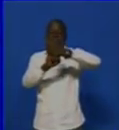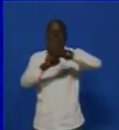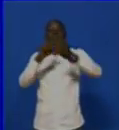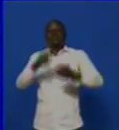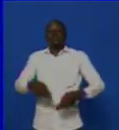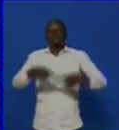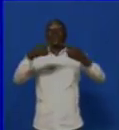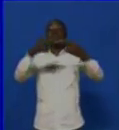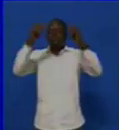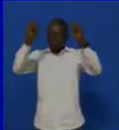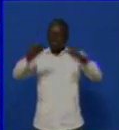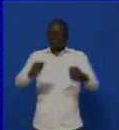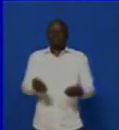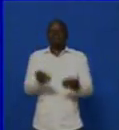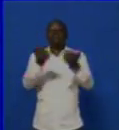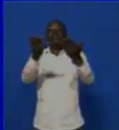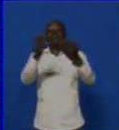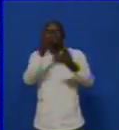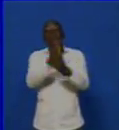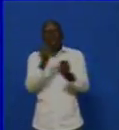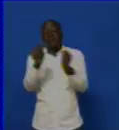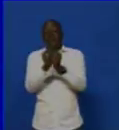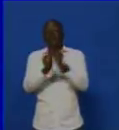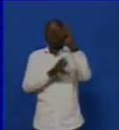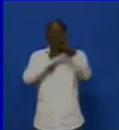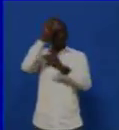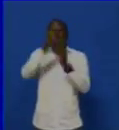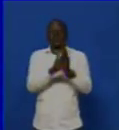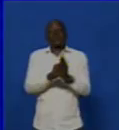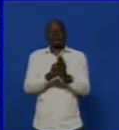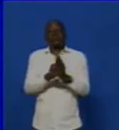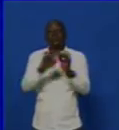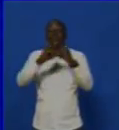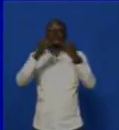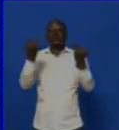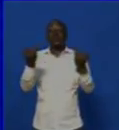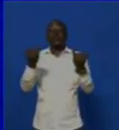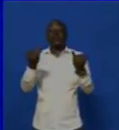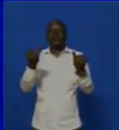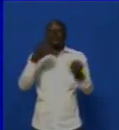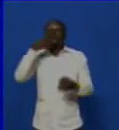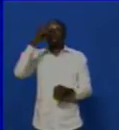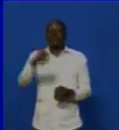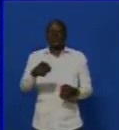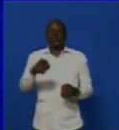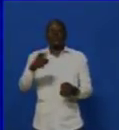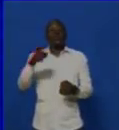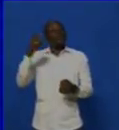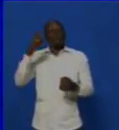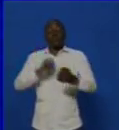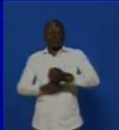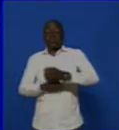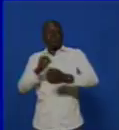possible grâce à la collaboration des populations et le journal Le Pays prévient. Il faudra alors protéger les sources